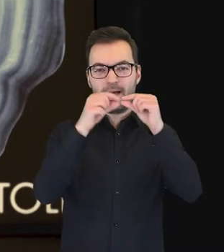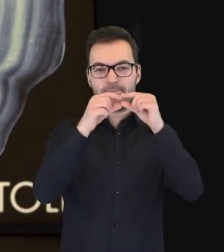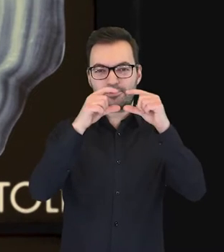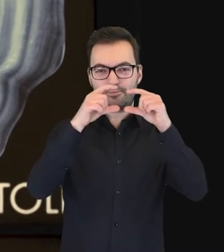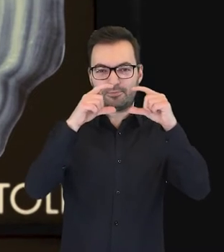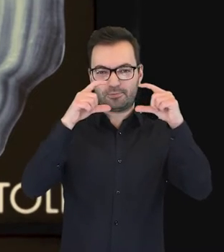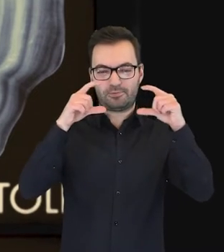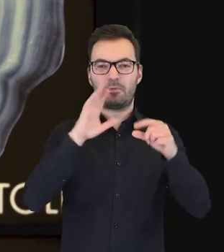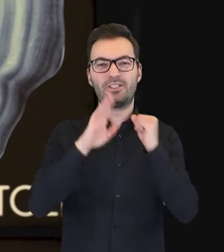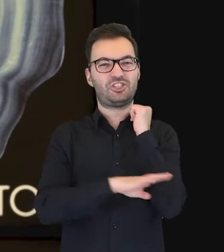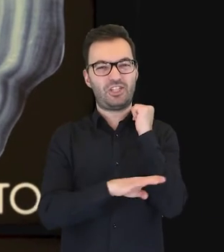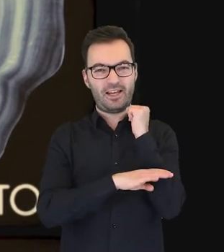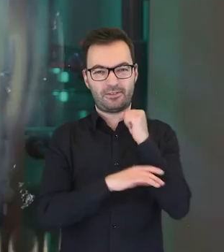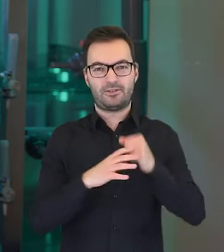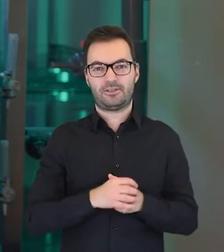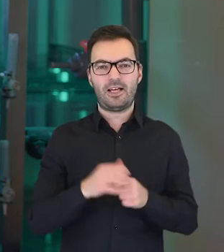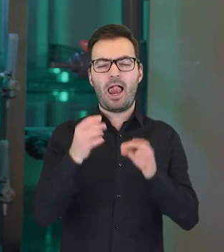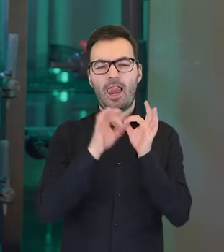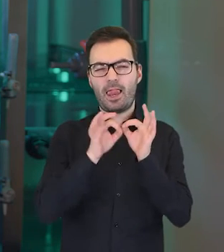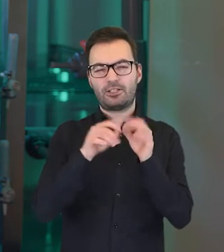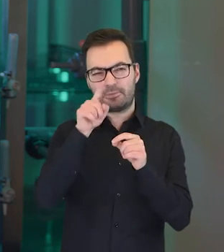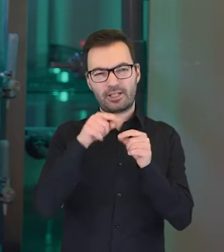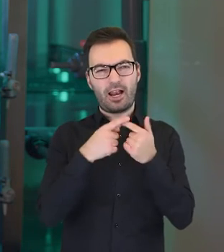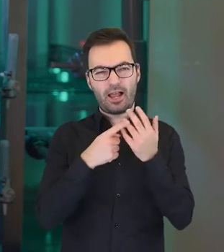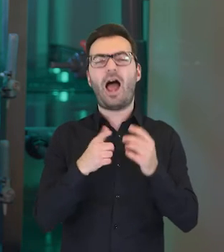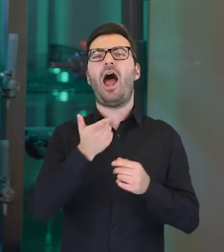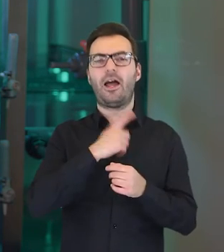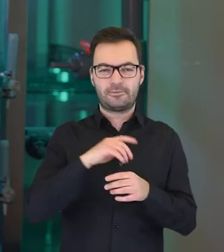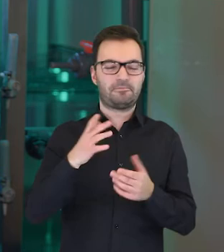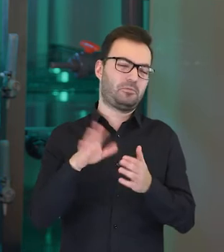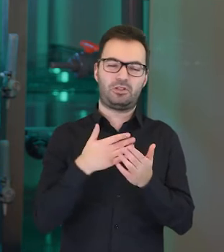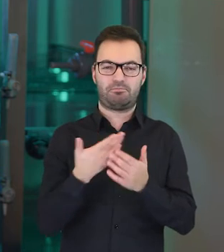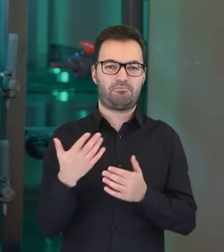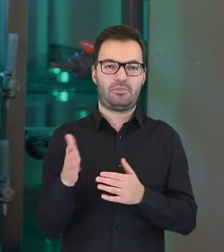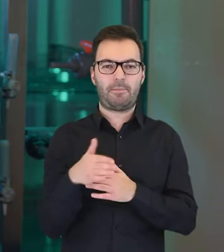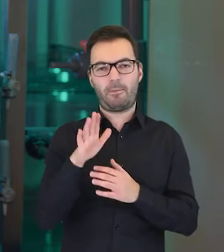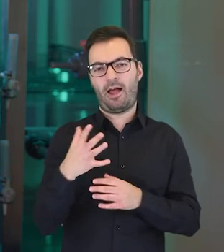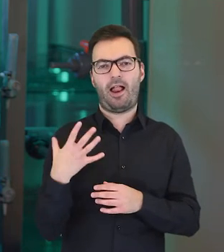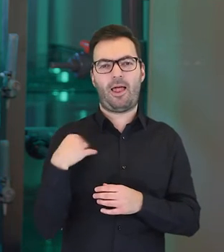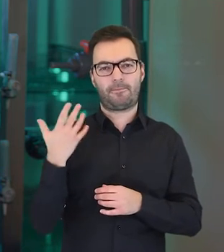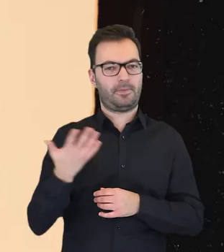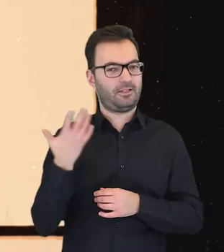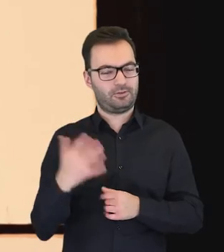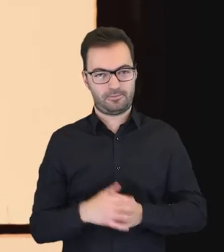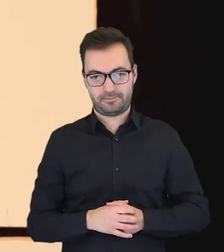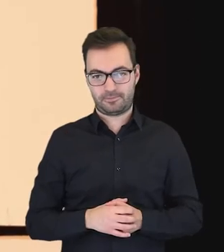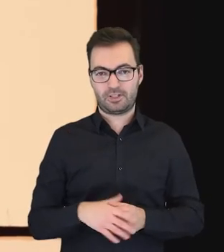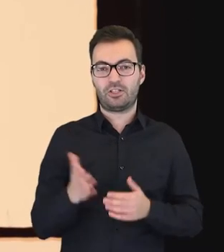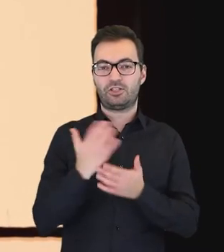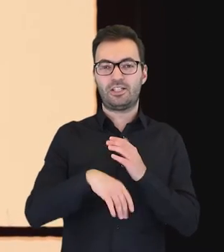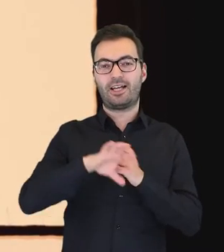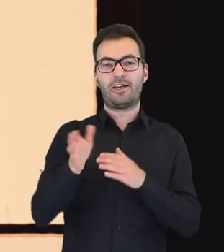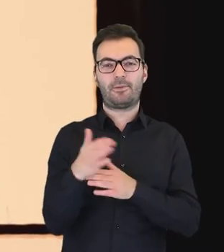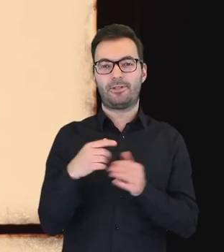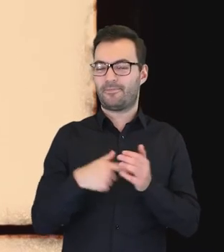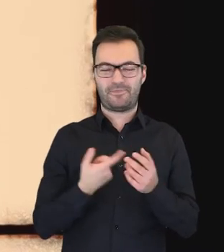takie prążki jak na drzewie. Licząc te prążki, jesteśmy w stanie określić, że ryba jest na przykład 5-letnia. Dla niektórych gatunków